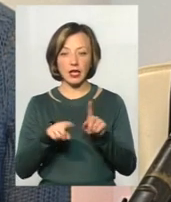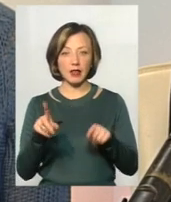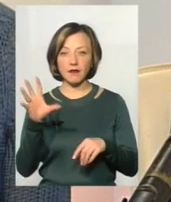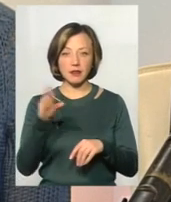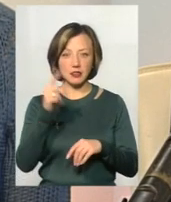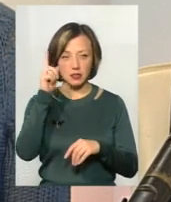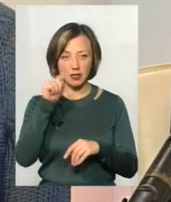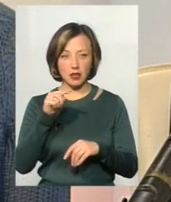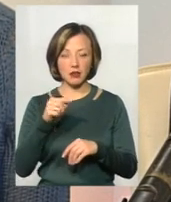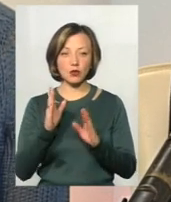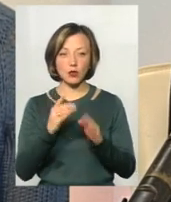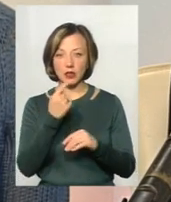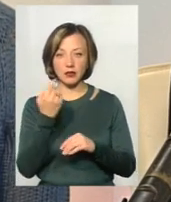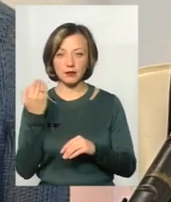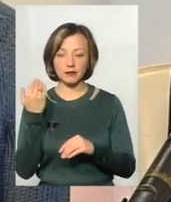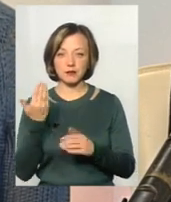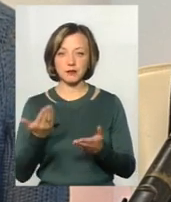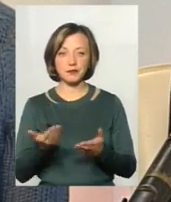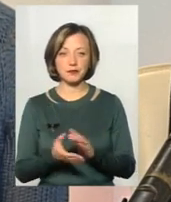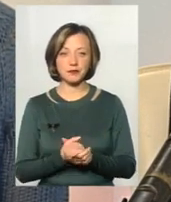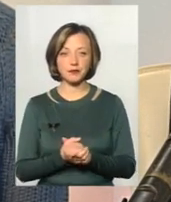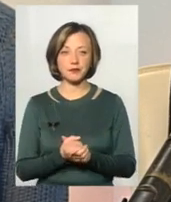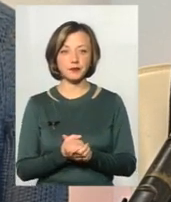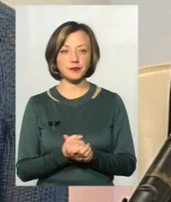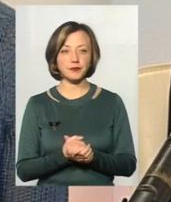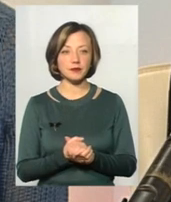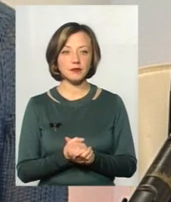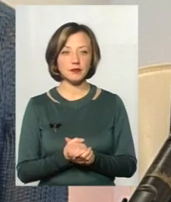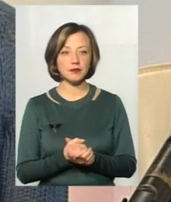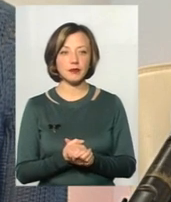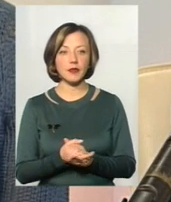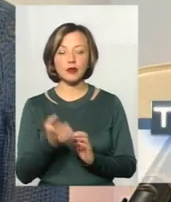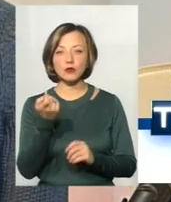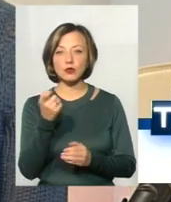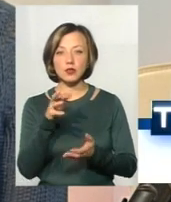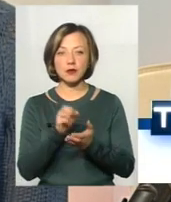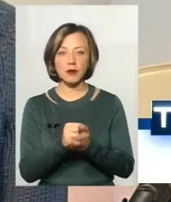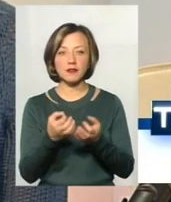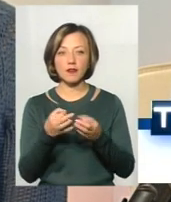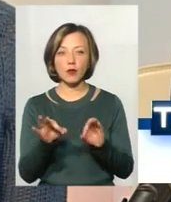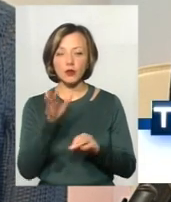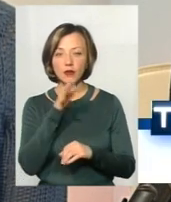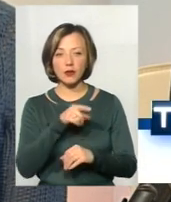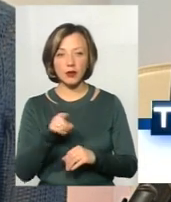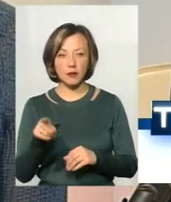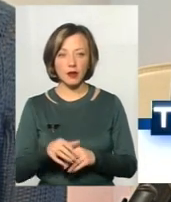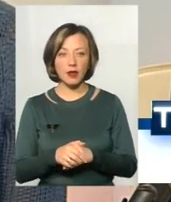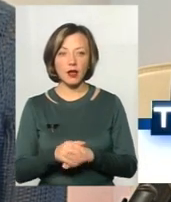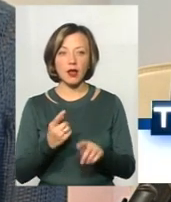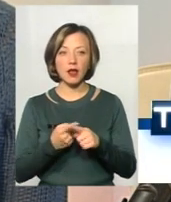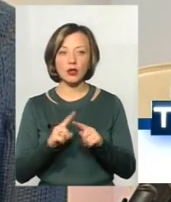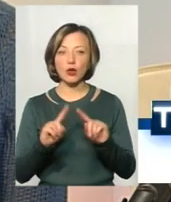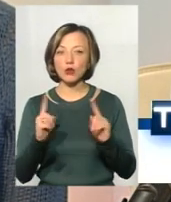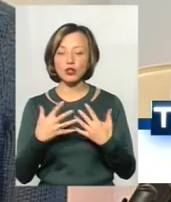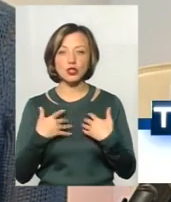всіх я знаю, тому що я тільки чуть-чуть этим займаюся свободно, таке небольшое своє время. Це дуже